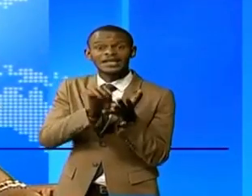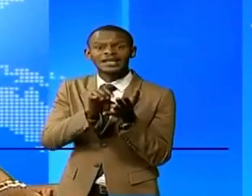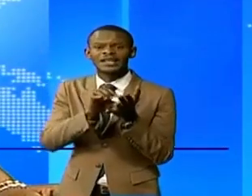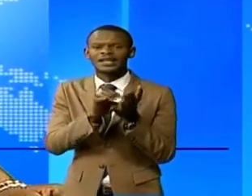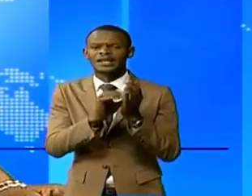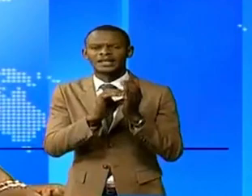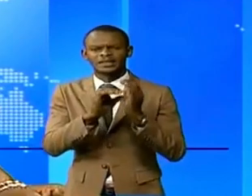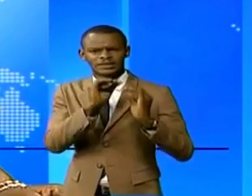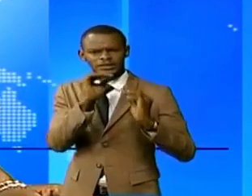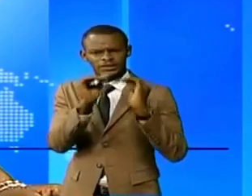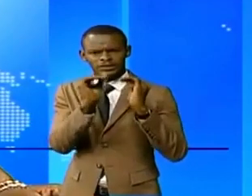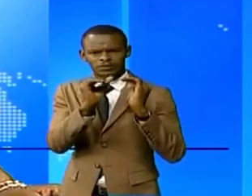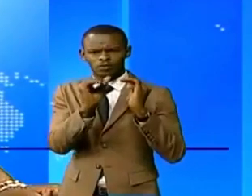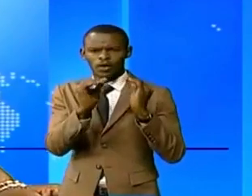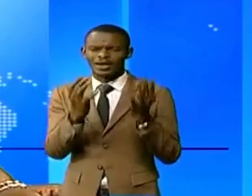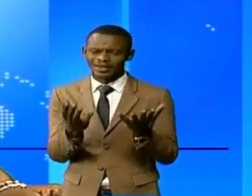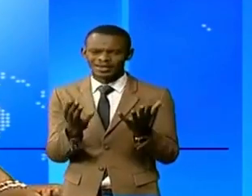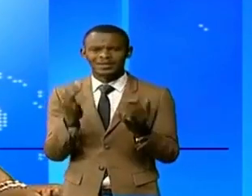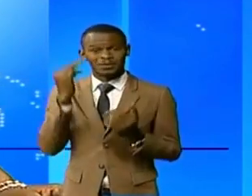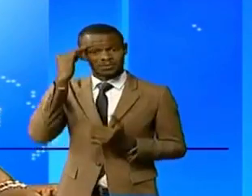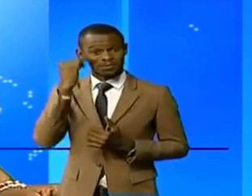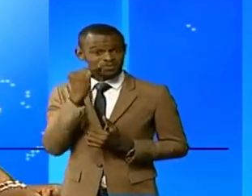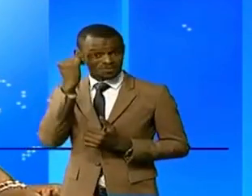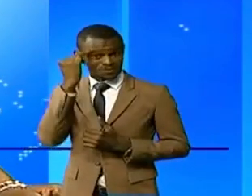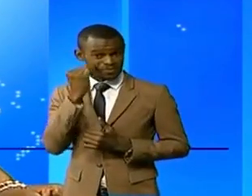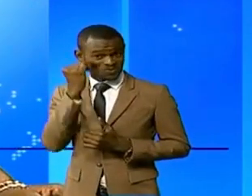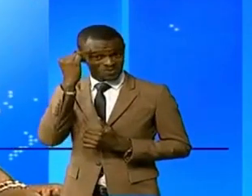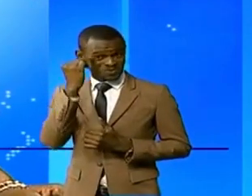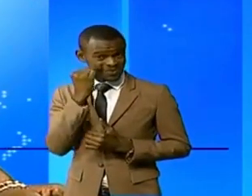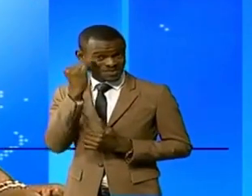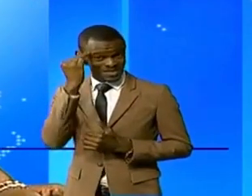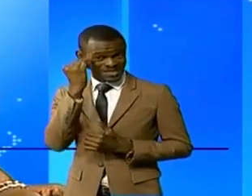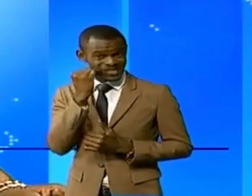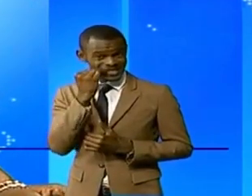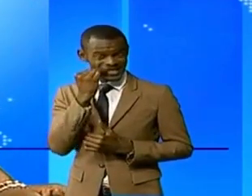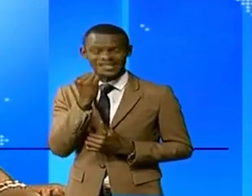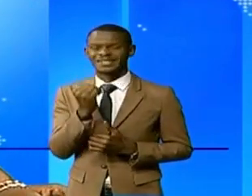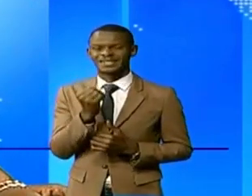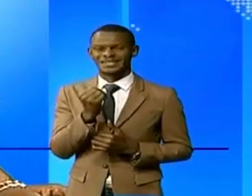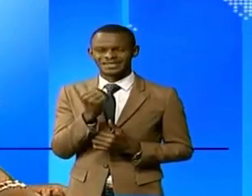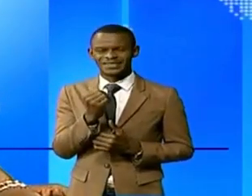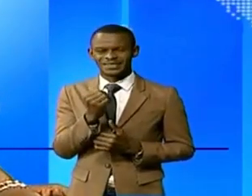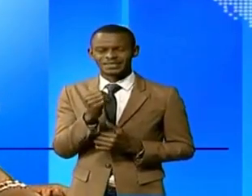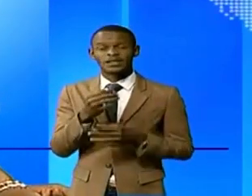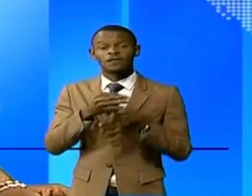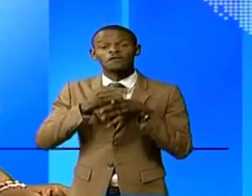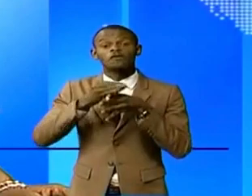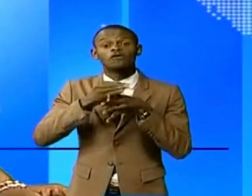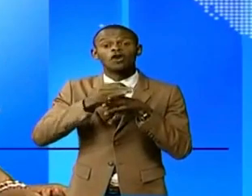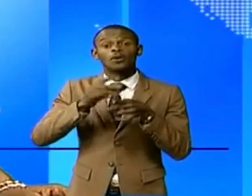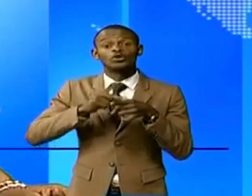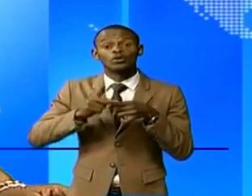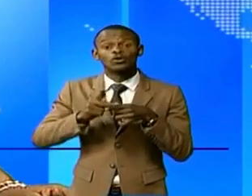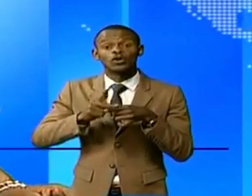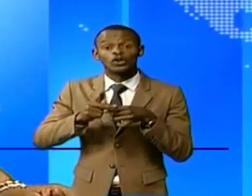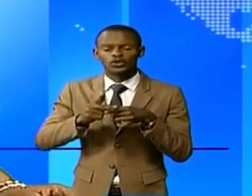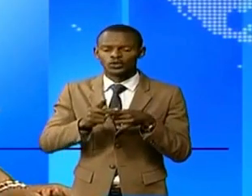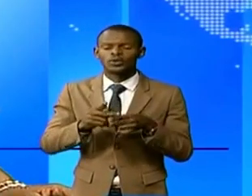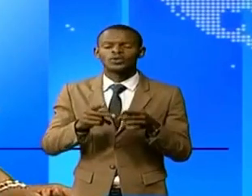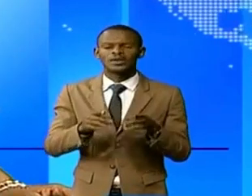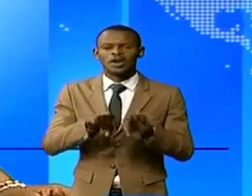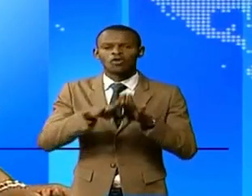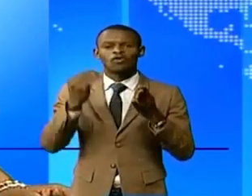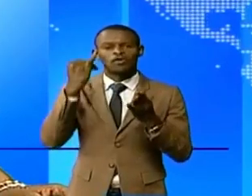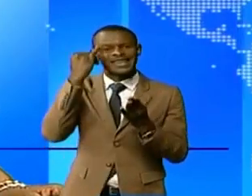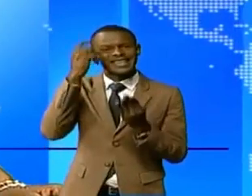Antoinette Kipoulou, qui a compris cela, a procédé au lancement de l'initiative Génération sans limite, concept qui vise